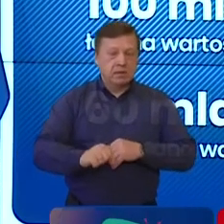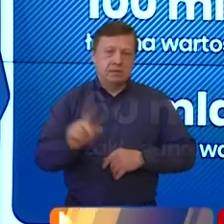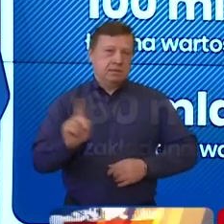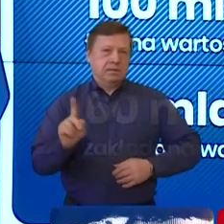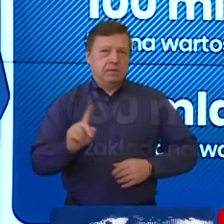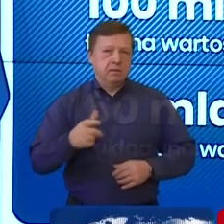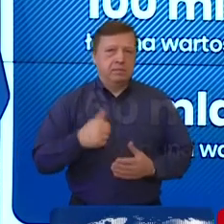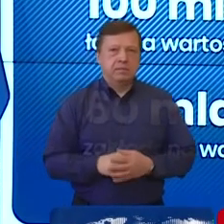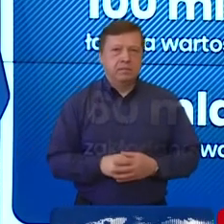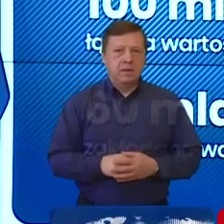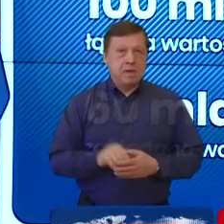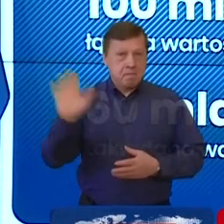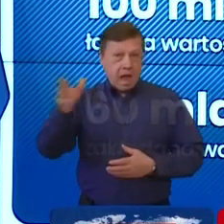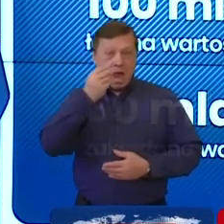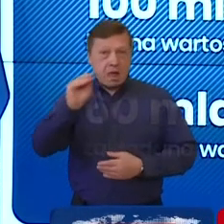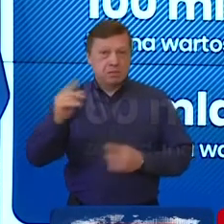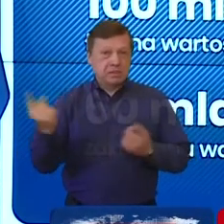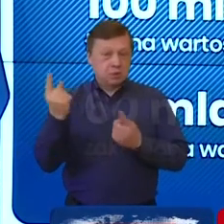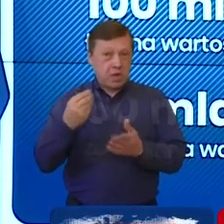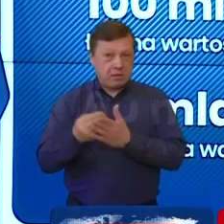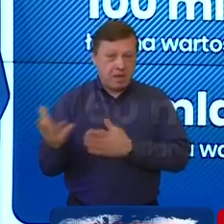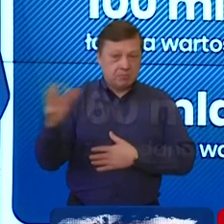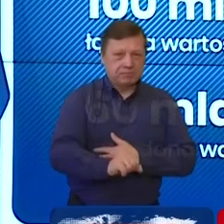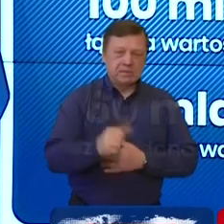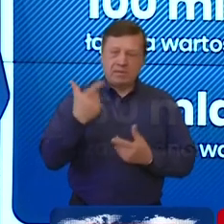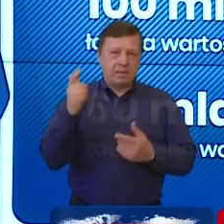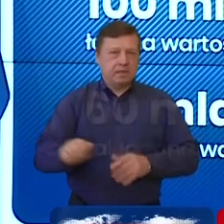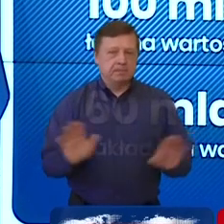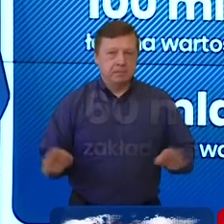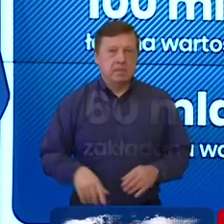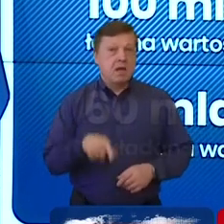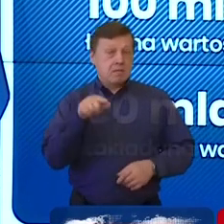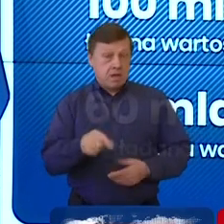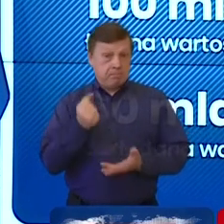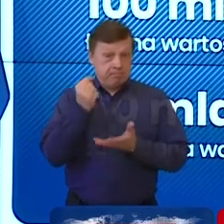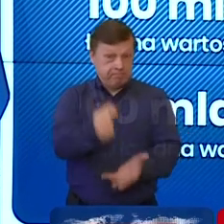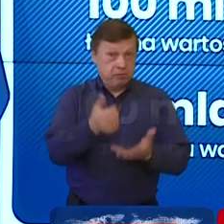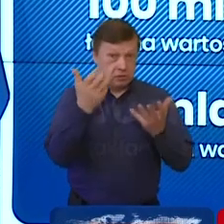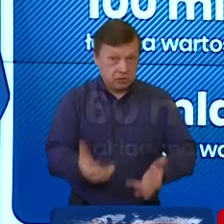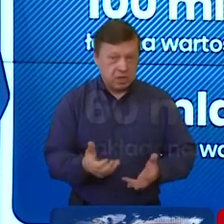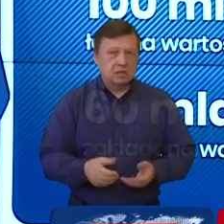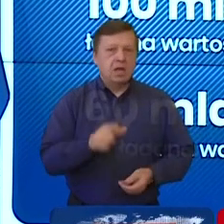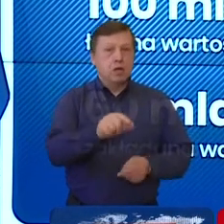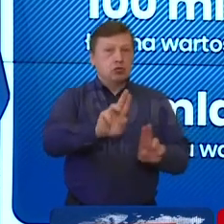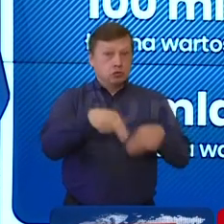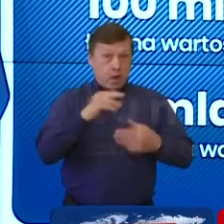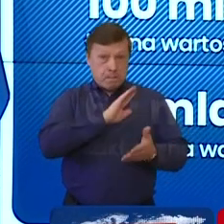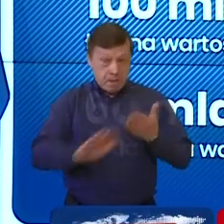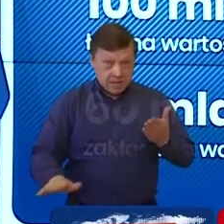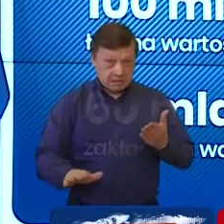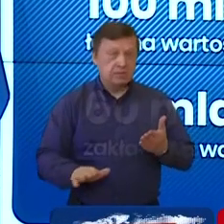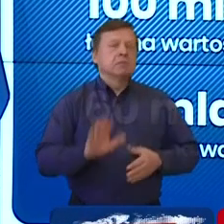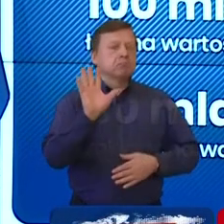korzystają z lepszej sytuacji finansowej. Żeby w pełni skorzystać z finansowania i z tej bezzwrotnej subwencji, wystarczy